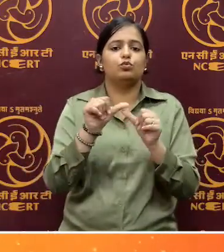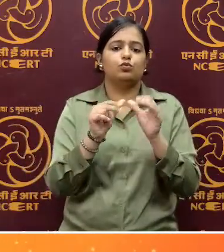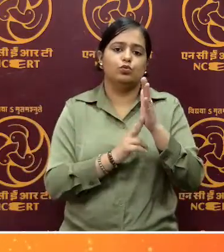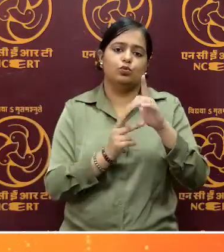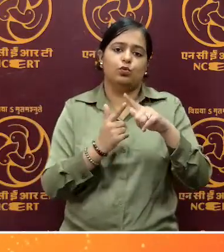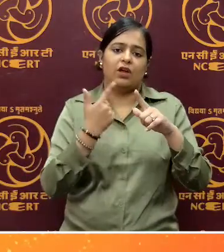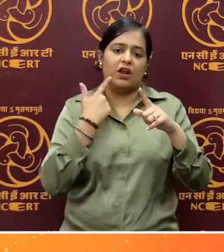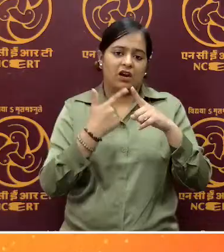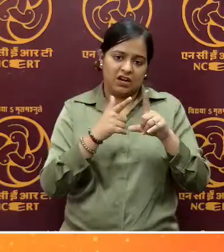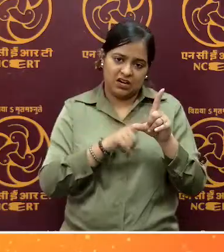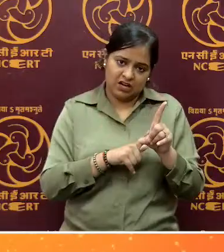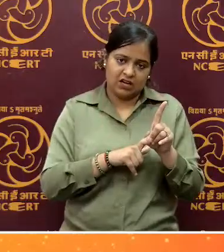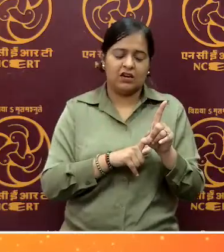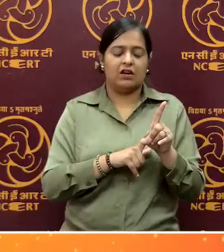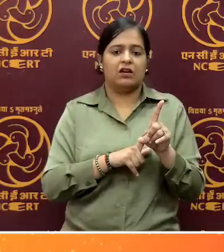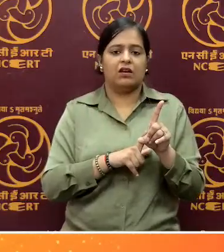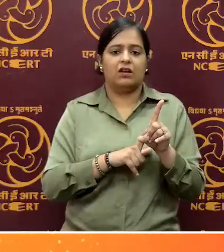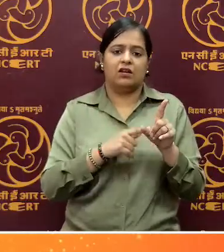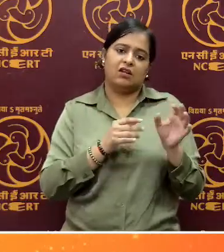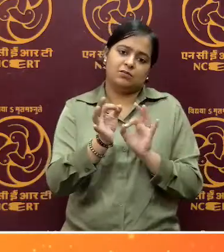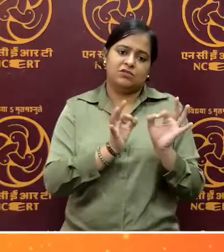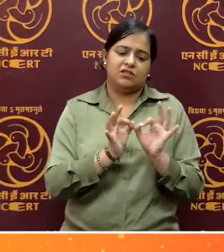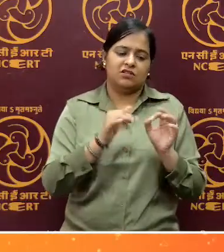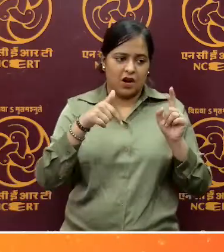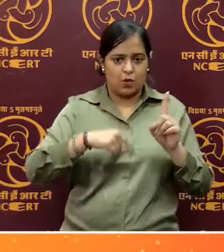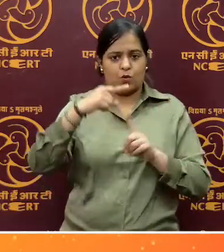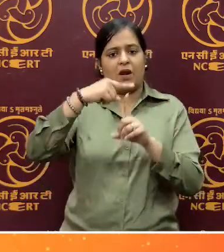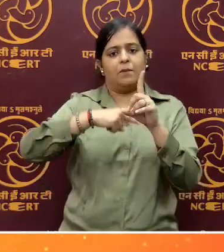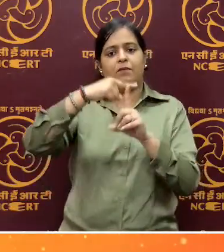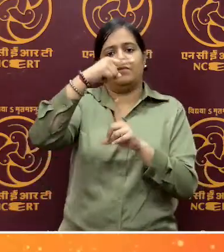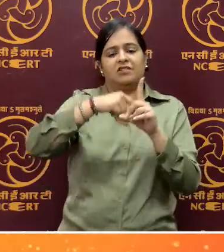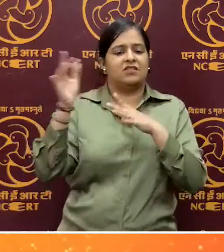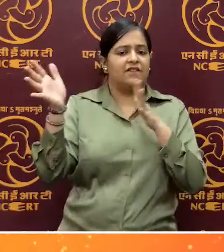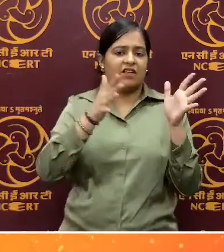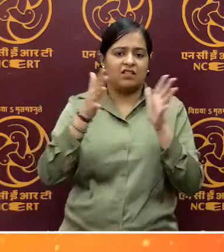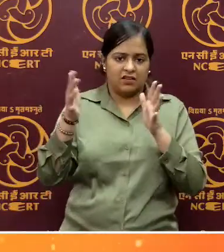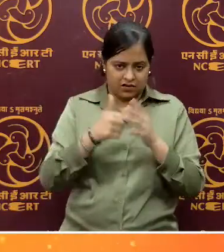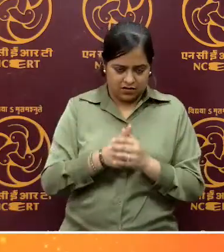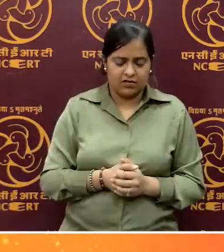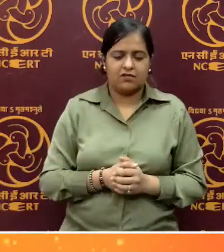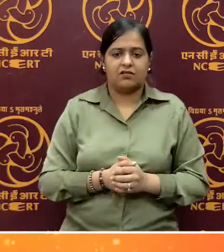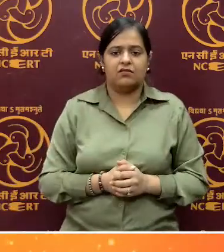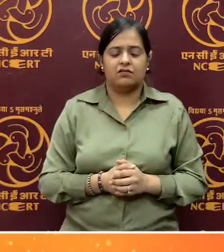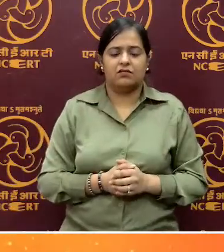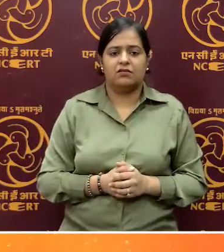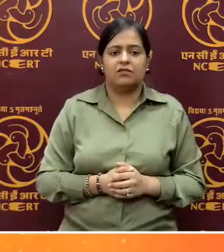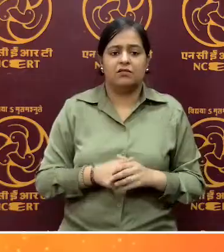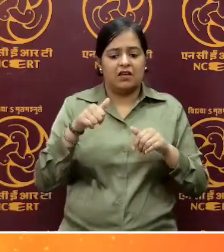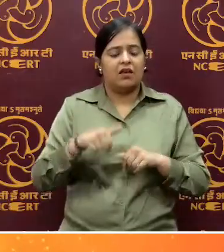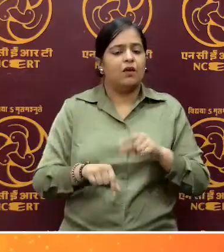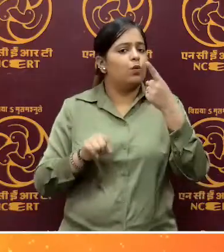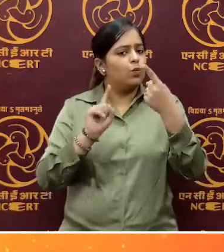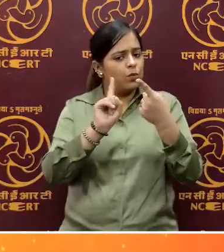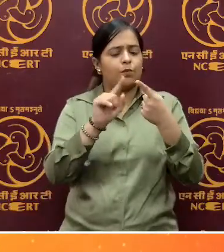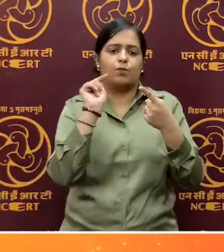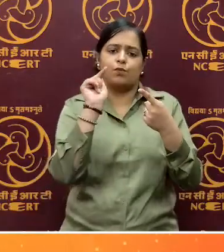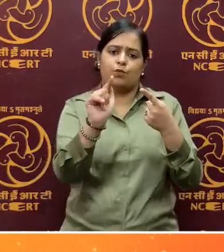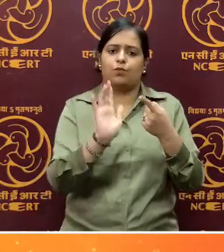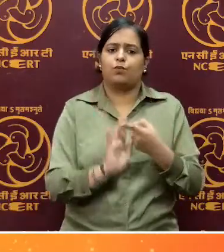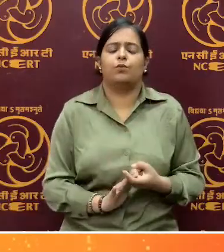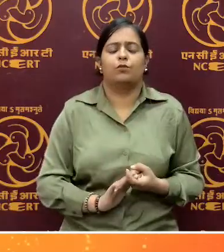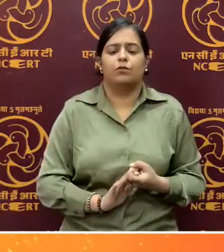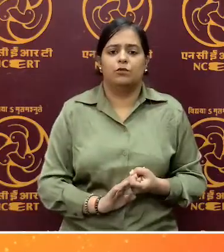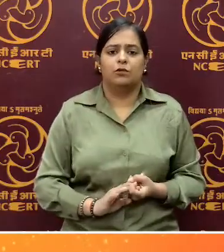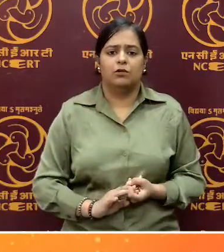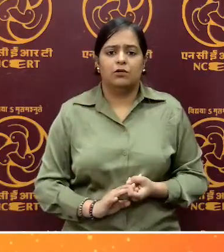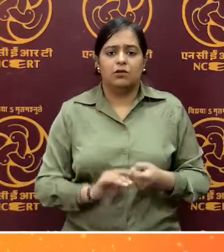describing temperature. अभी का temperature, what is that temperature? Cost of some element, that's in 1 unit. तो ये सारे